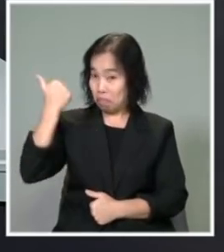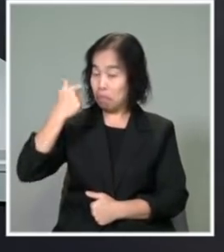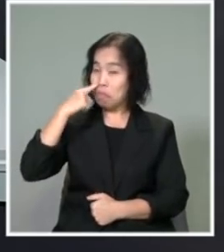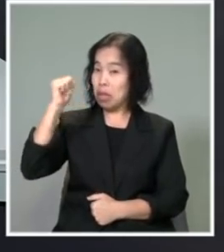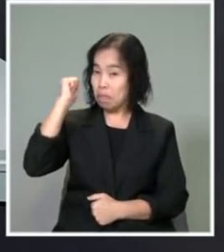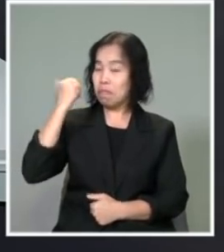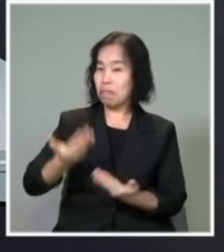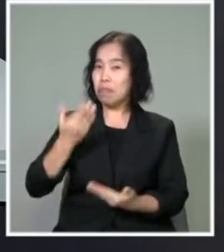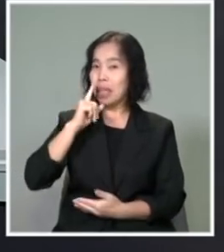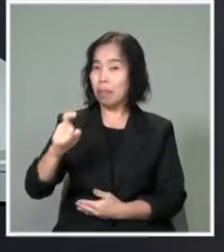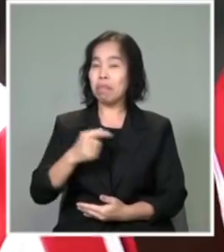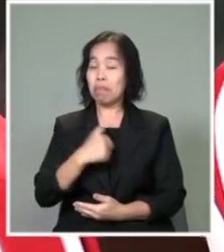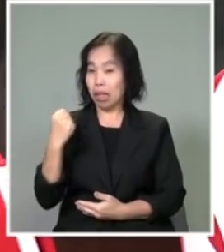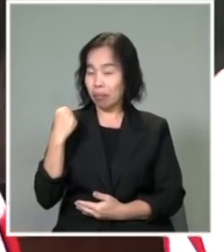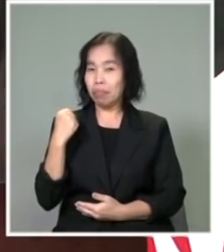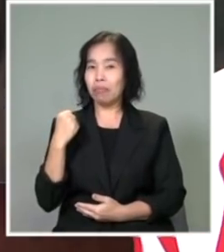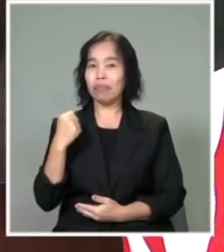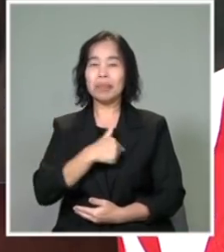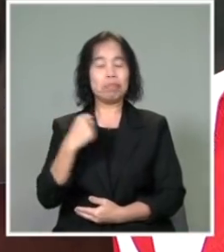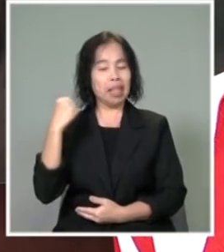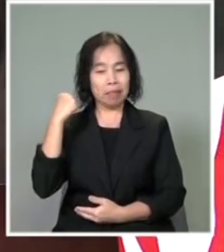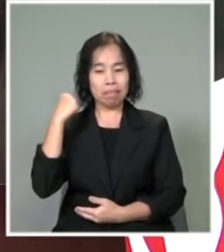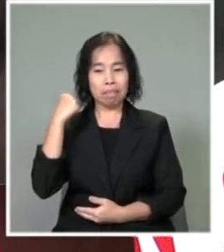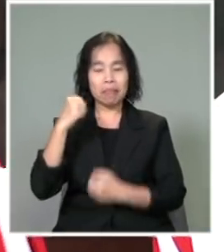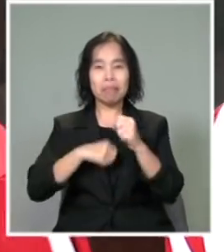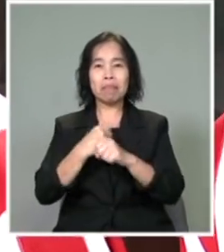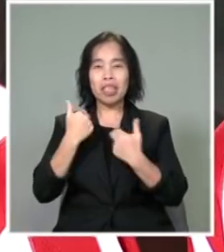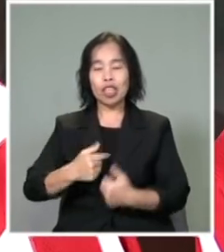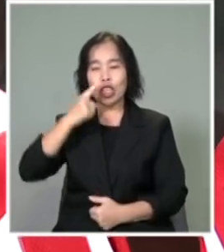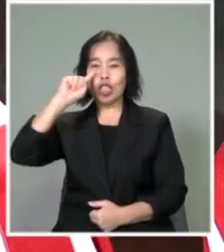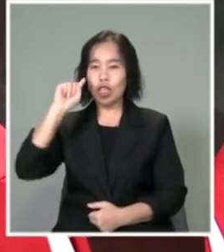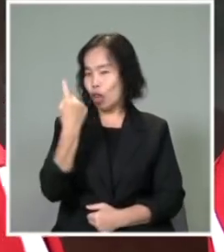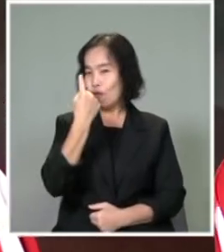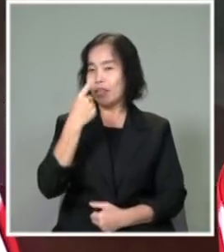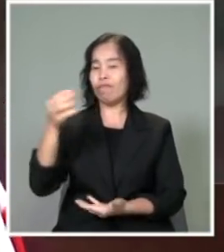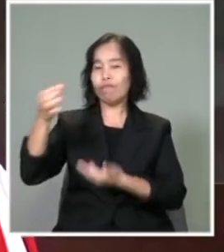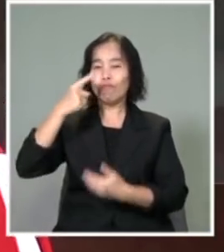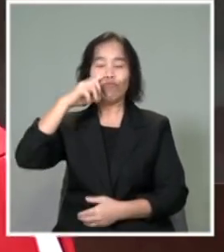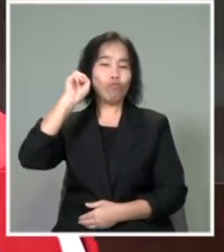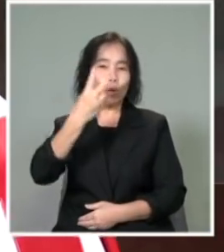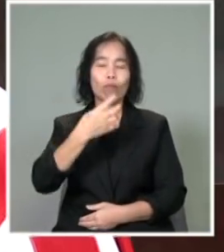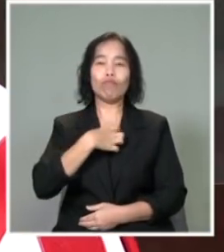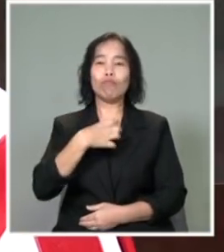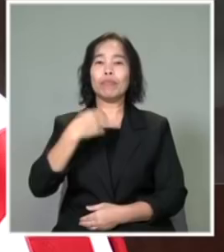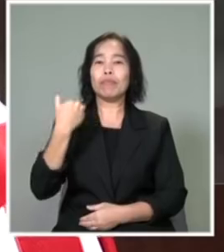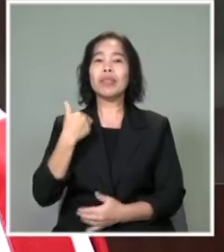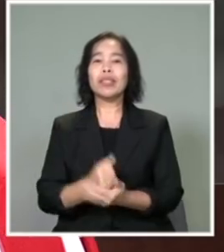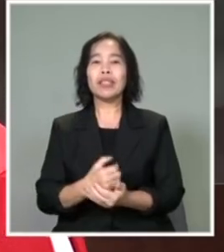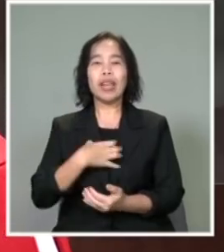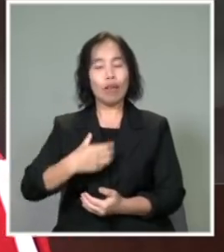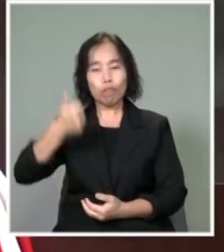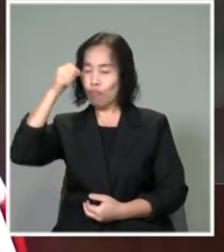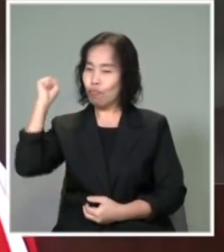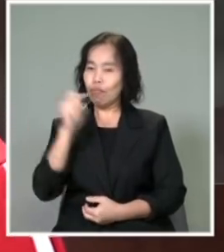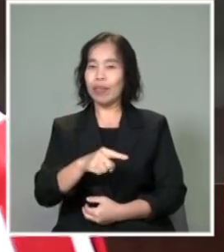ทฮะ ก็มั่นใจมากครับเก็บตัวฝึกซ้อมเป็นอย่างดีคร ับ แล้วก็จะชนะทุกทีม